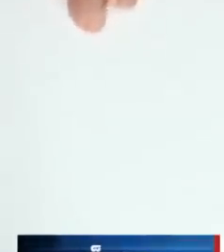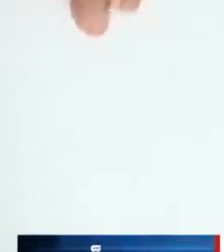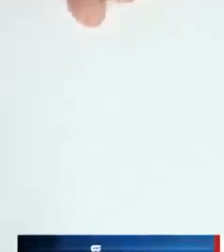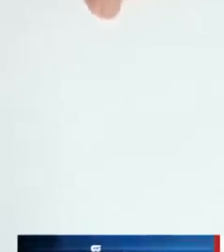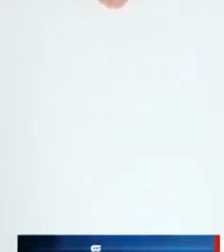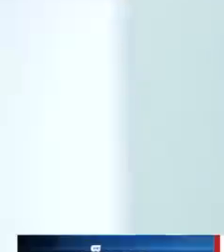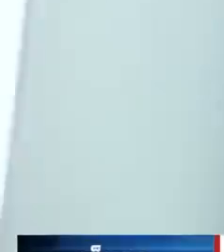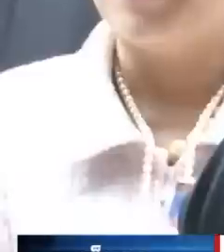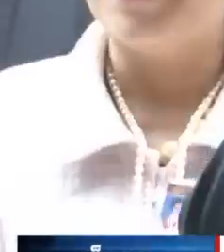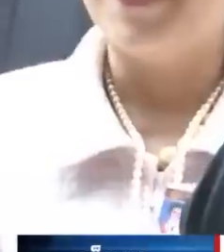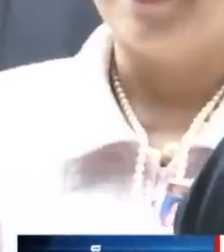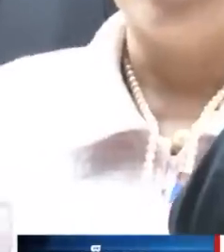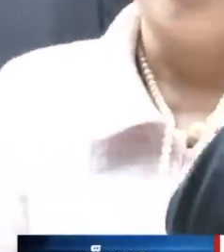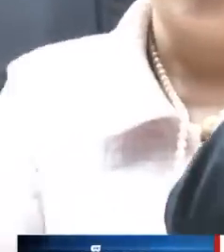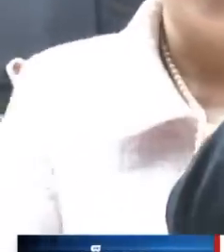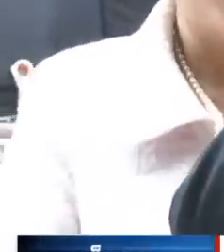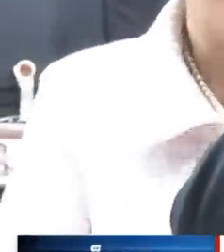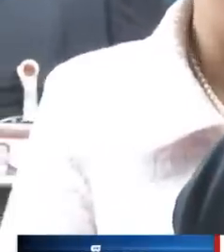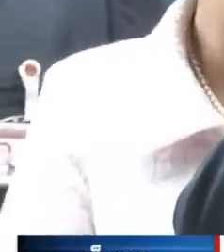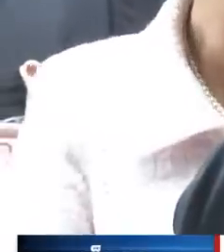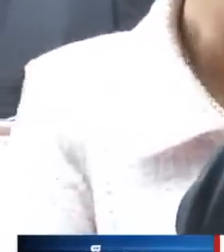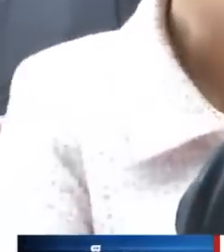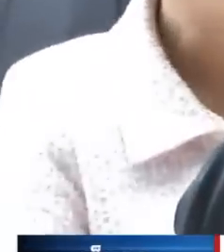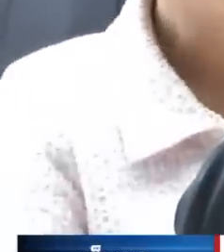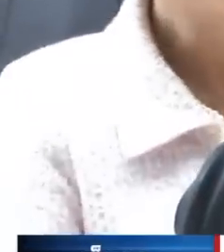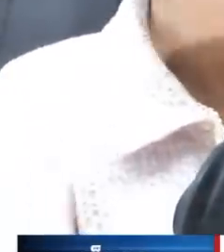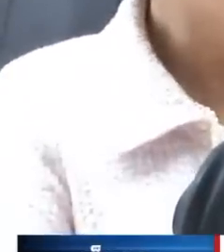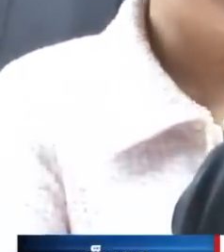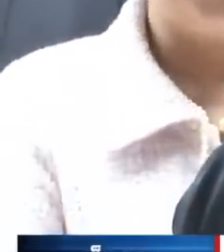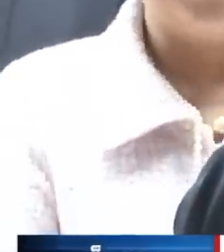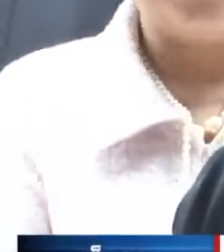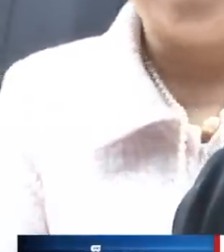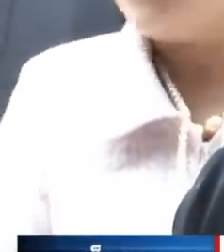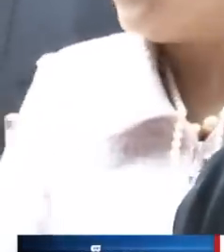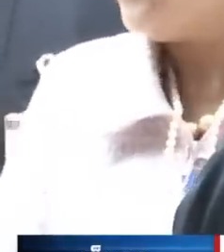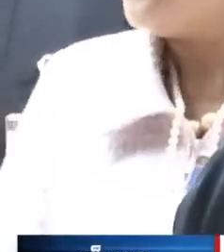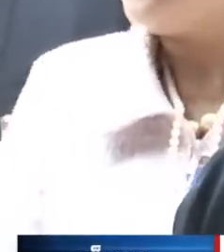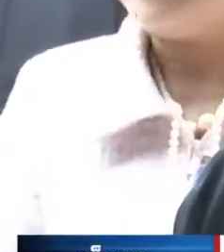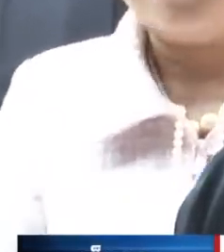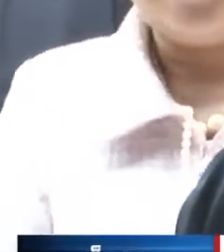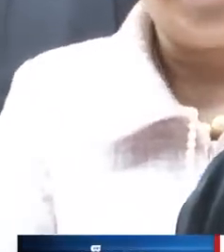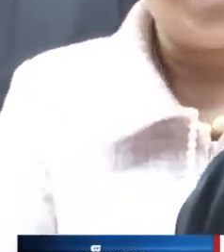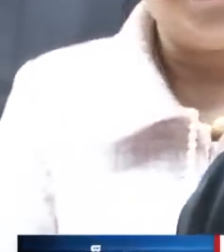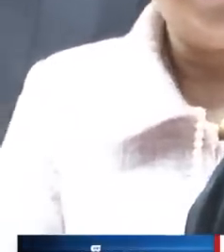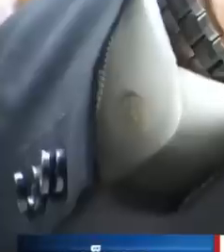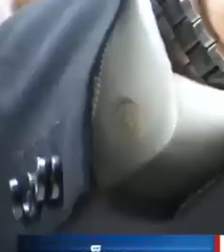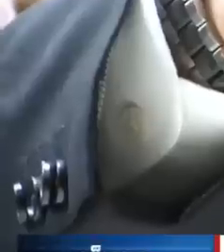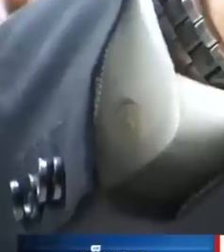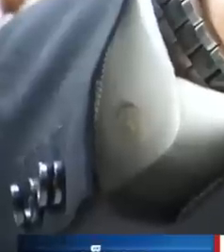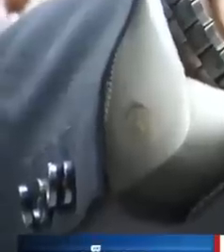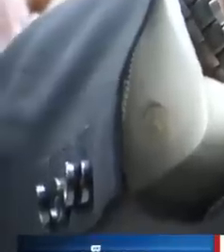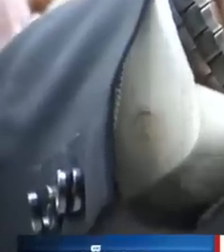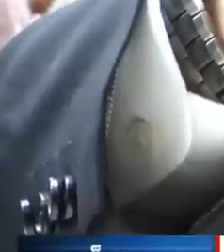ยนะครับผู้สื่อข่าวก็ถามว่ารู้สึกตื่นเต้นหรือเปล่าพลเอกประวิตรบอกว่าเป็นสมาชิกรัฐสภามาตั้ง